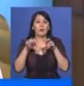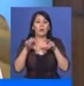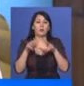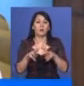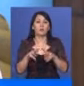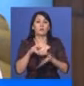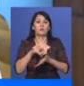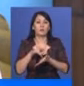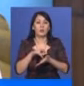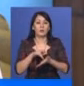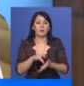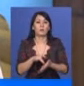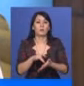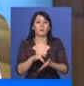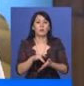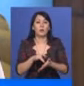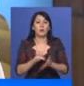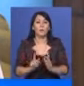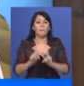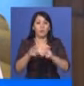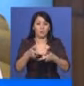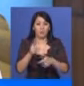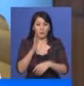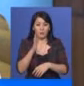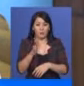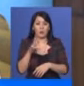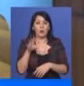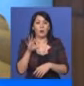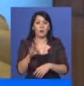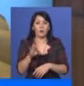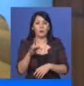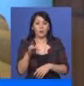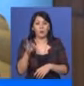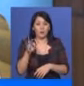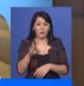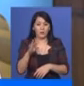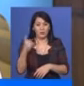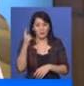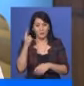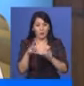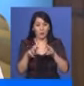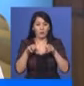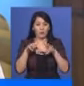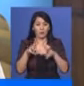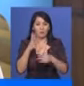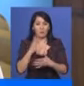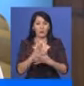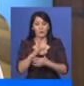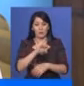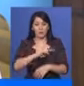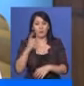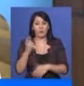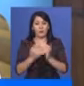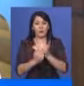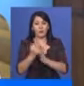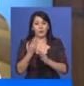және туристік агент мамандықтарына талапкерлерді қабылдаймыз. Радиоэлектроника және байланыс мамандығы бар. Бұл мамандықтар еңбек нарығында